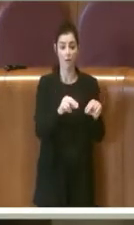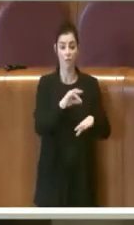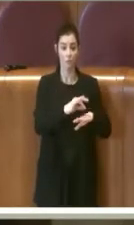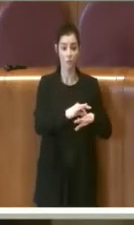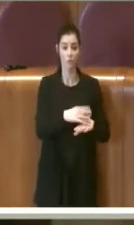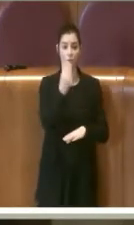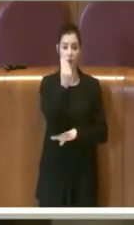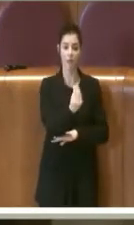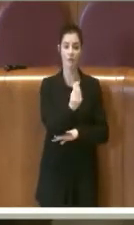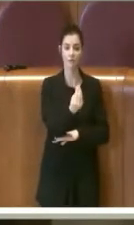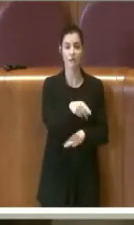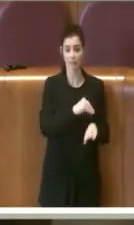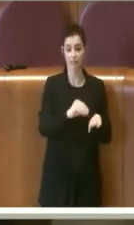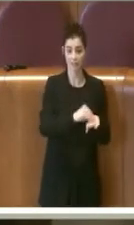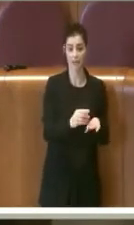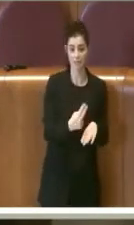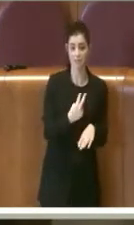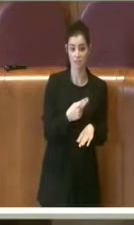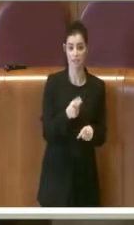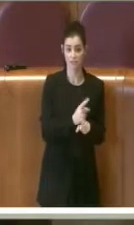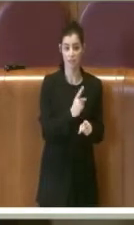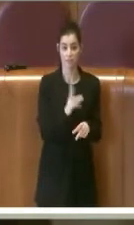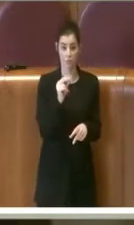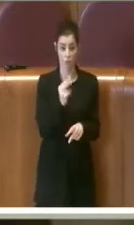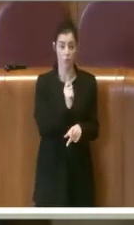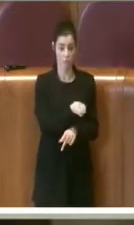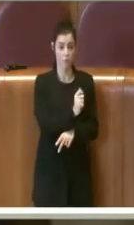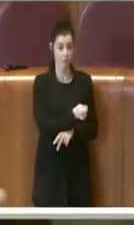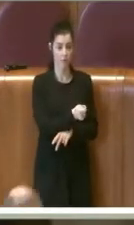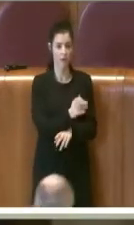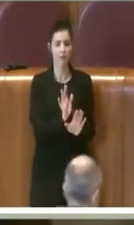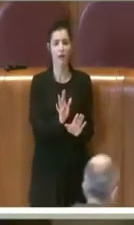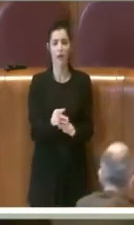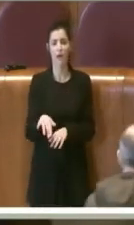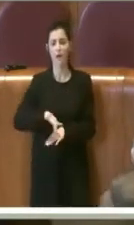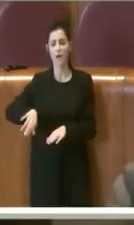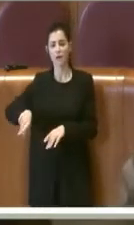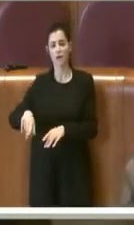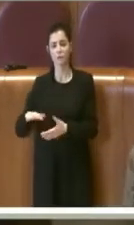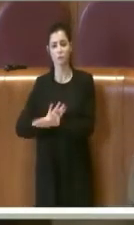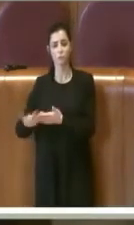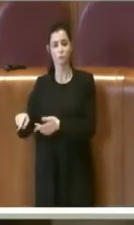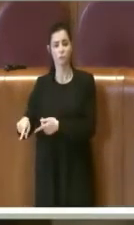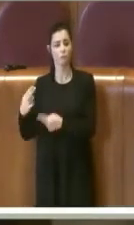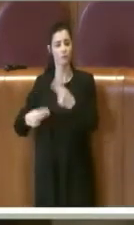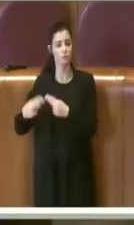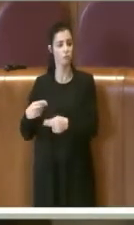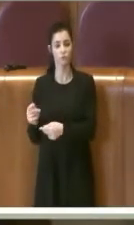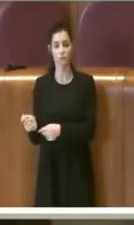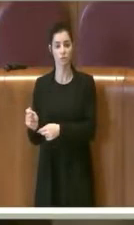nuovi interessi su questi nuovi mutui attivati, però non utilizzo l'avanzo puro di amministrazione. Quindi questo è chiaro